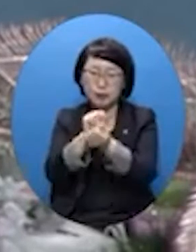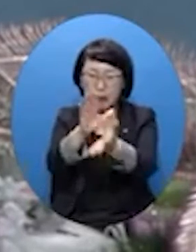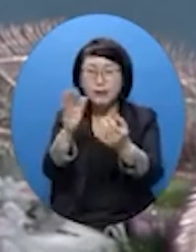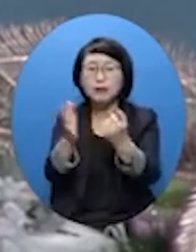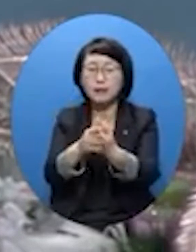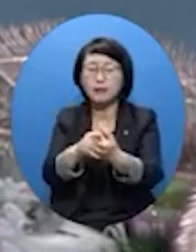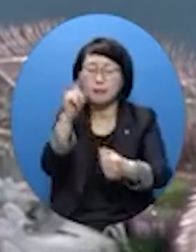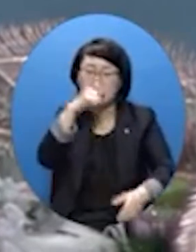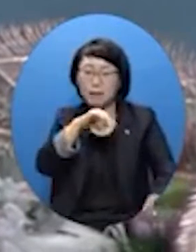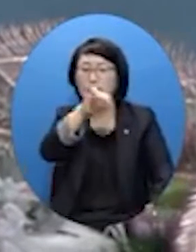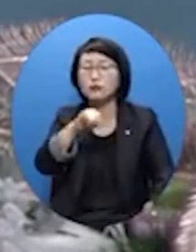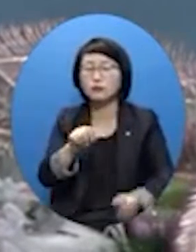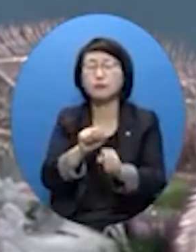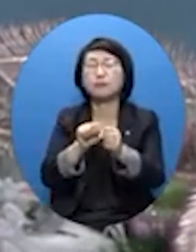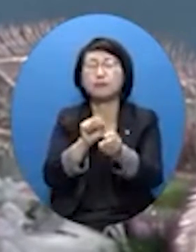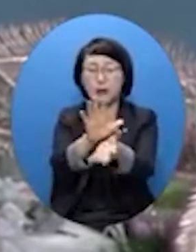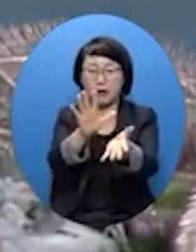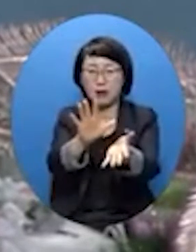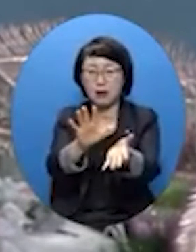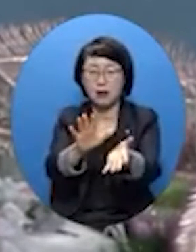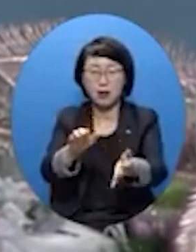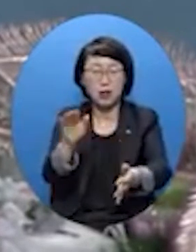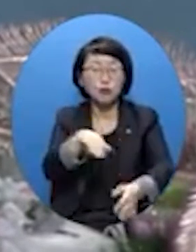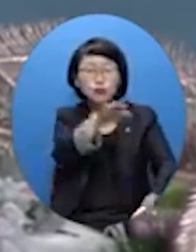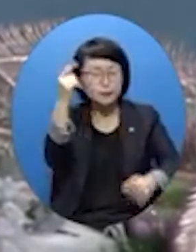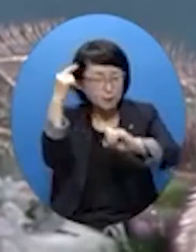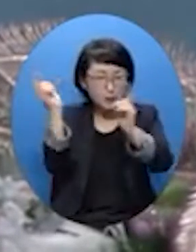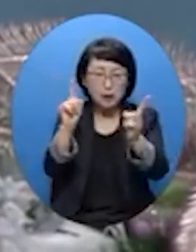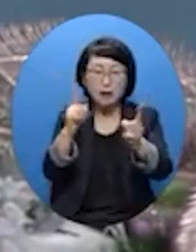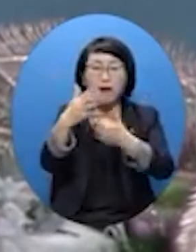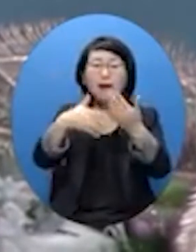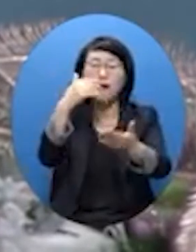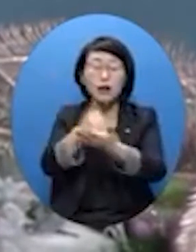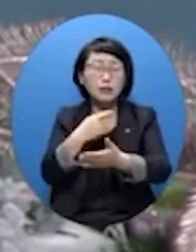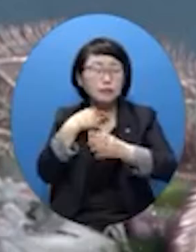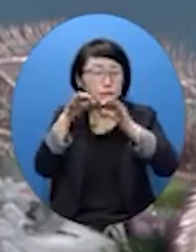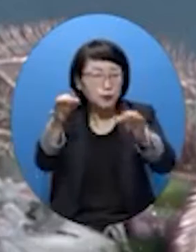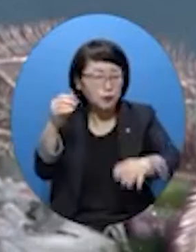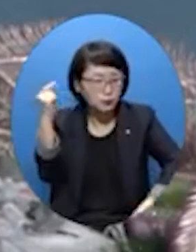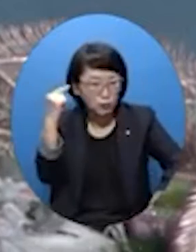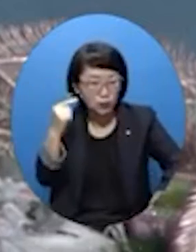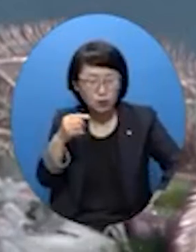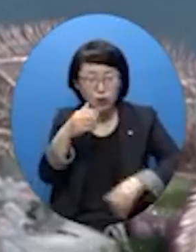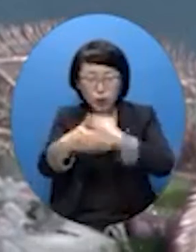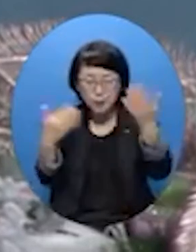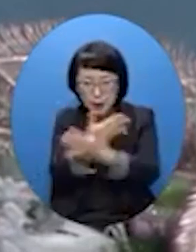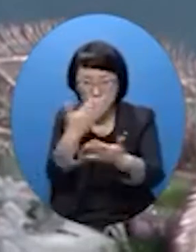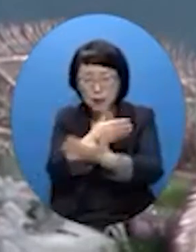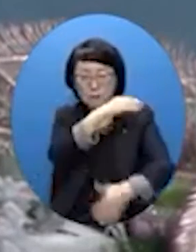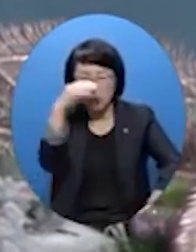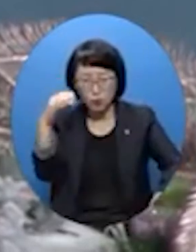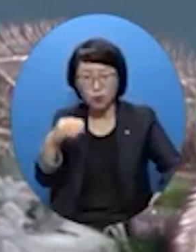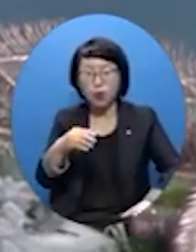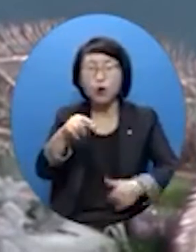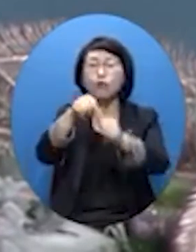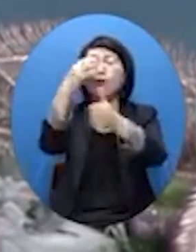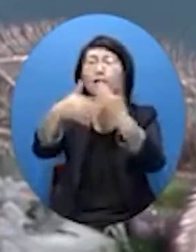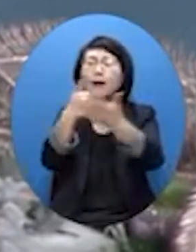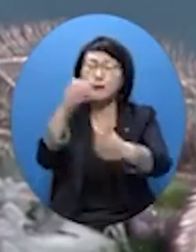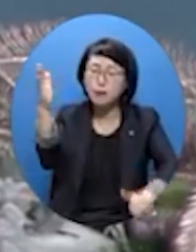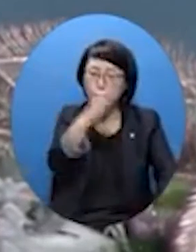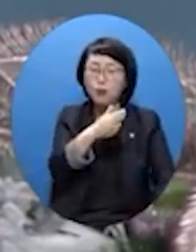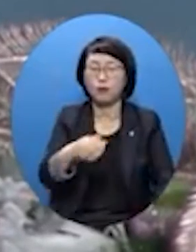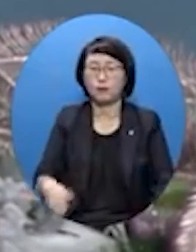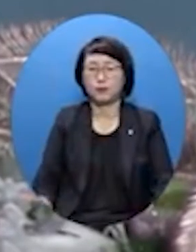것입니다. 그러므로 우리가 정신 차려야 됩니다. 이제 하나님의 음성을 듣고 회개하고 바로 서야 되는 것입니다. 구원은 하나님께로부터 오는